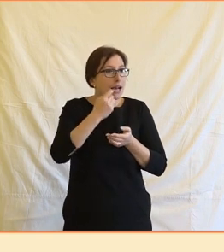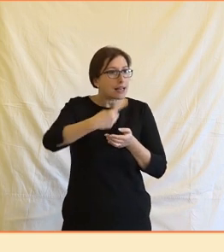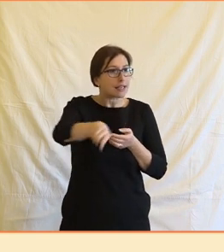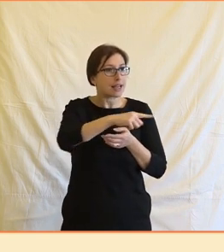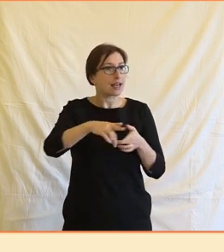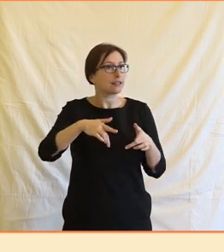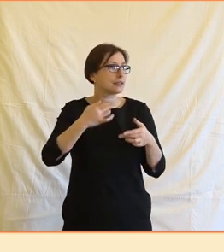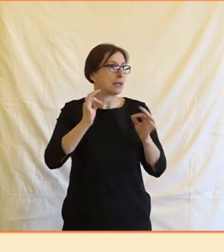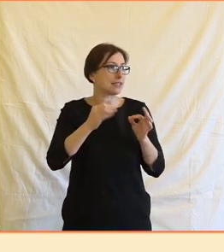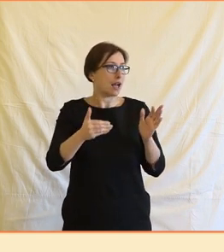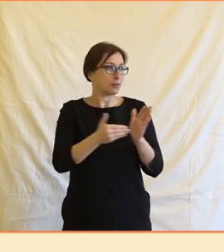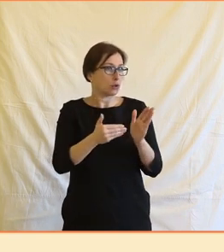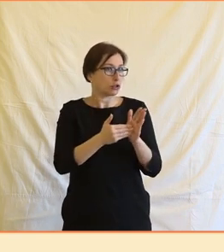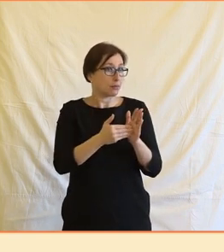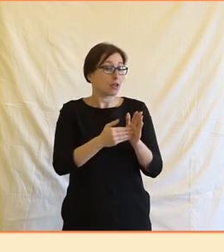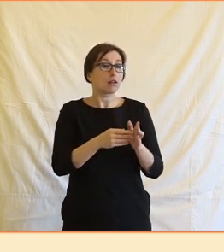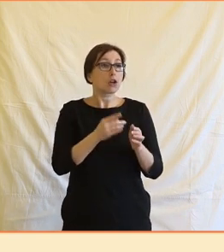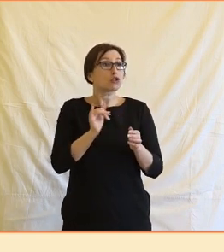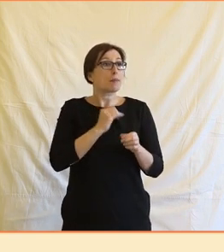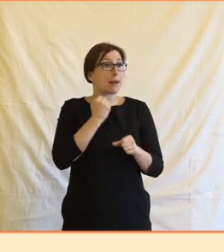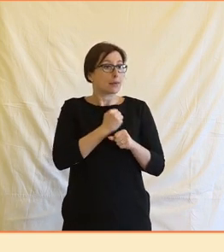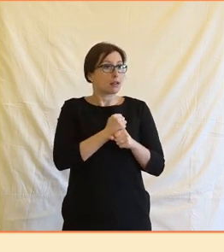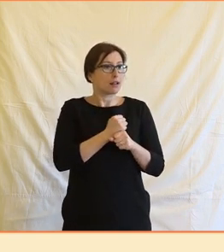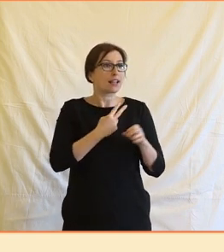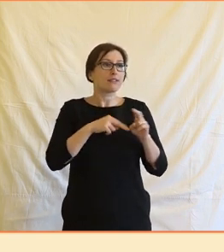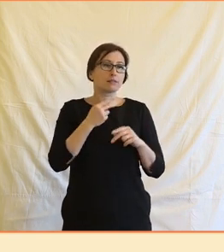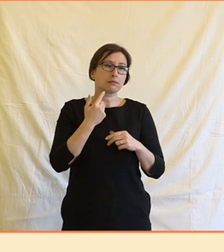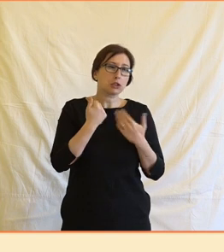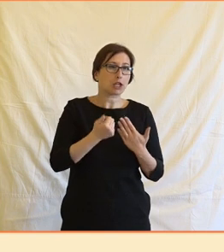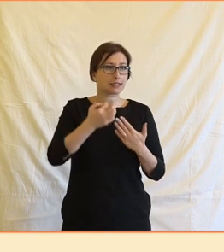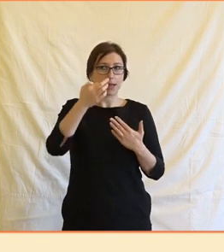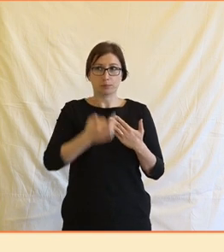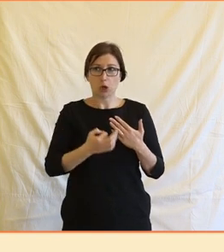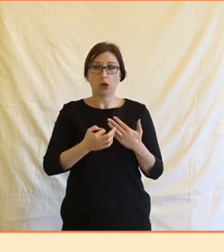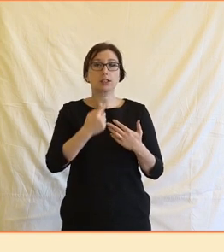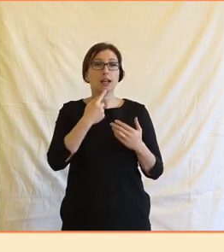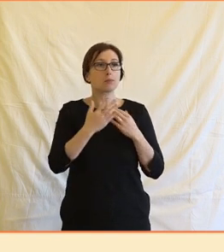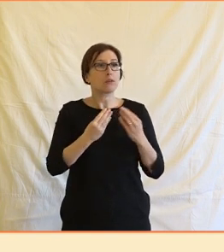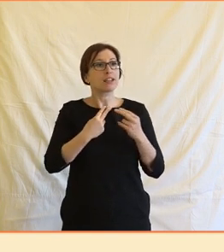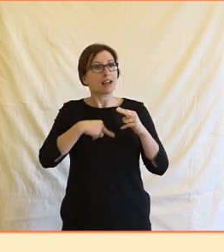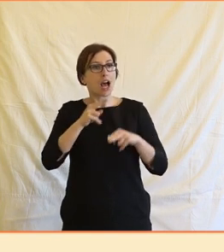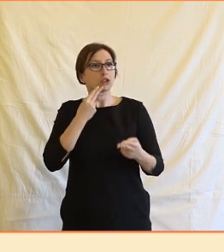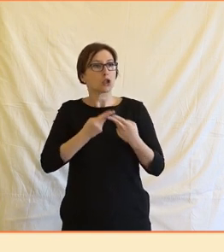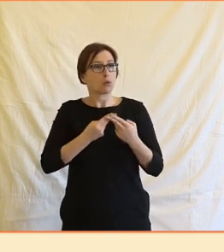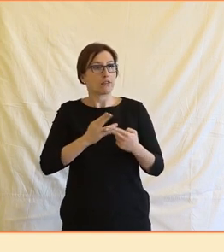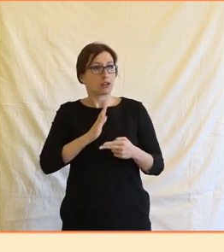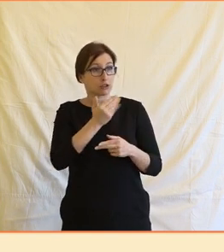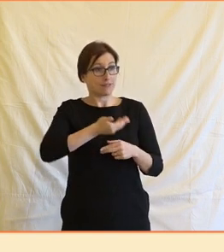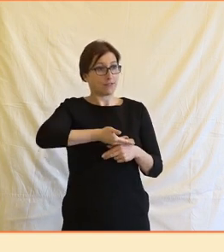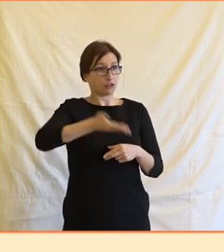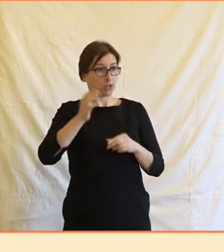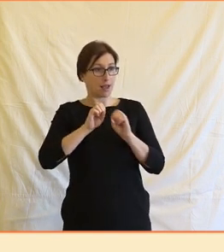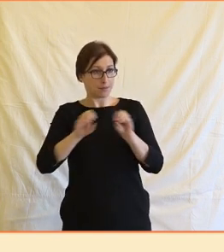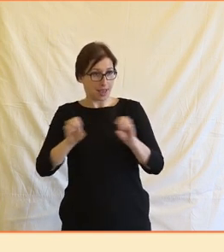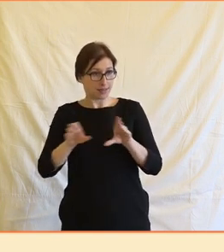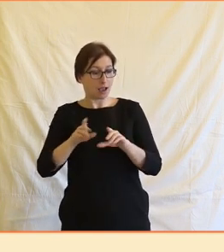se speciálními potřebami. A jak vidíte, téměř 2/3 novinářů si myslí, že je to odpovědnost jak veřejnoprávních